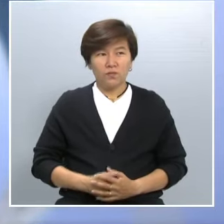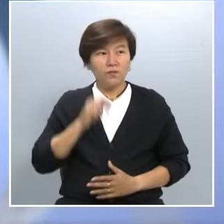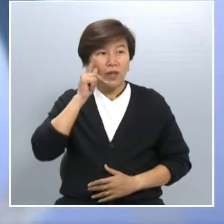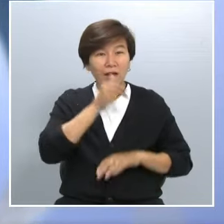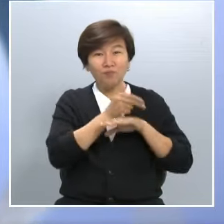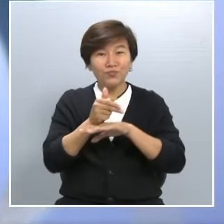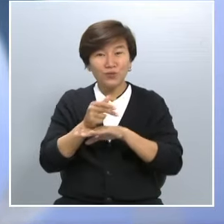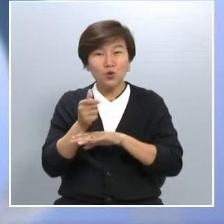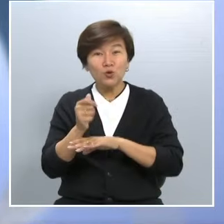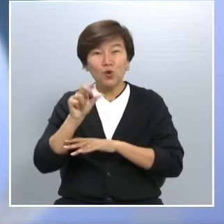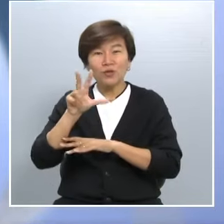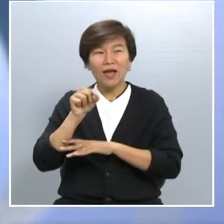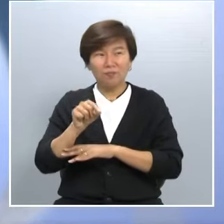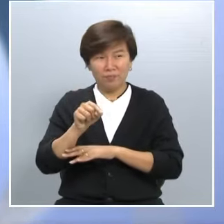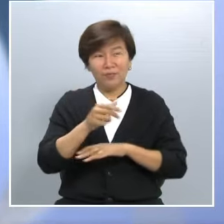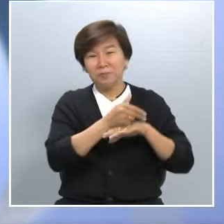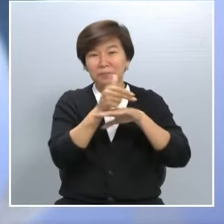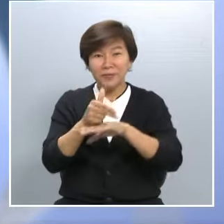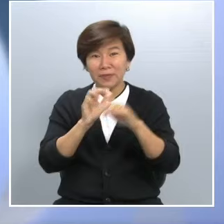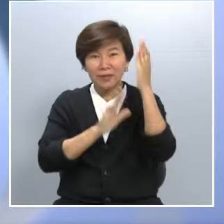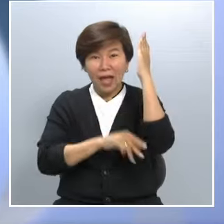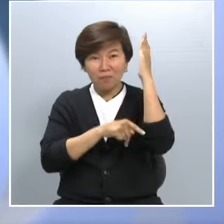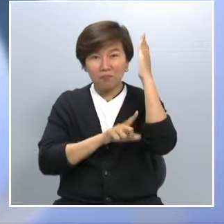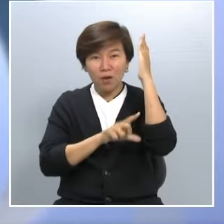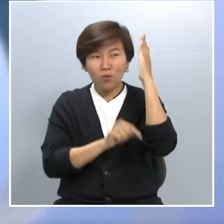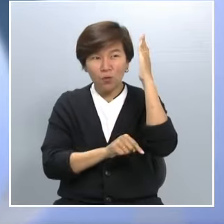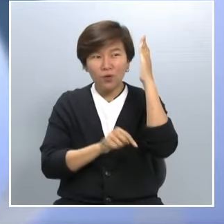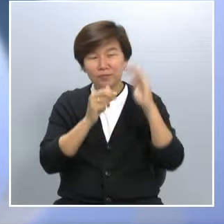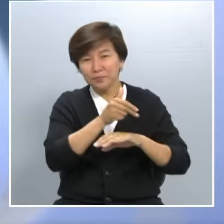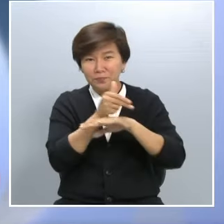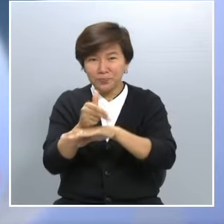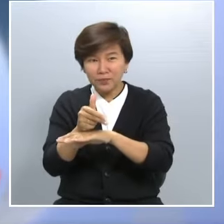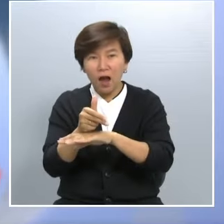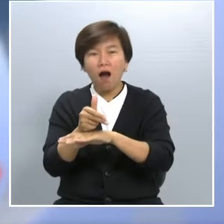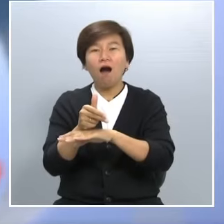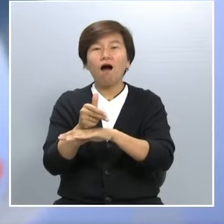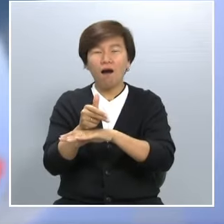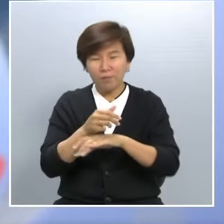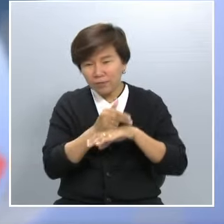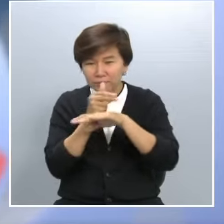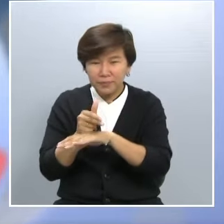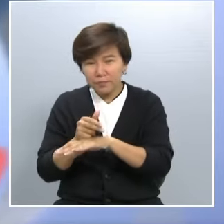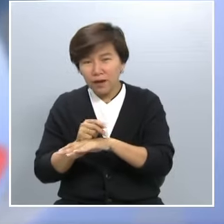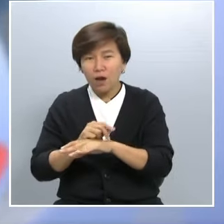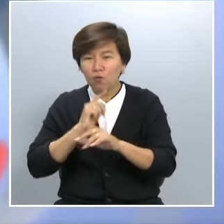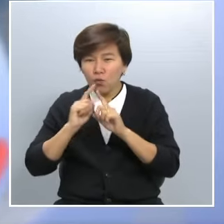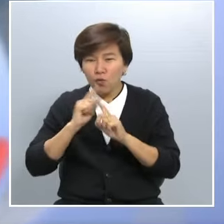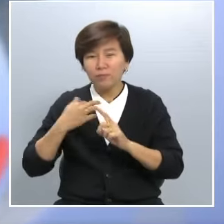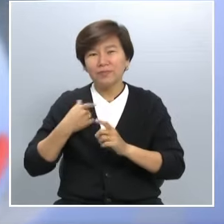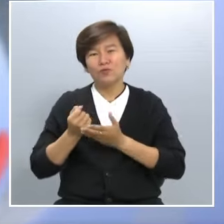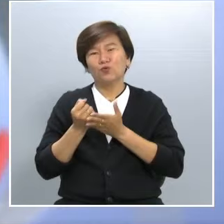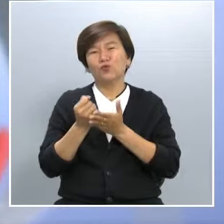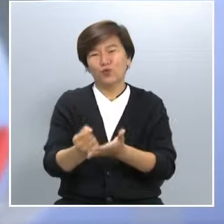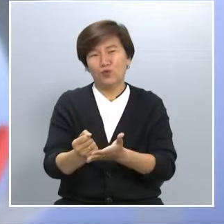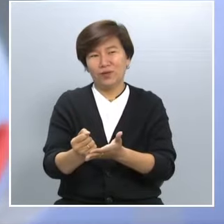างช่อง3เองเนี่ยนะครับซึ่งอยู่ในพื้นที่ของพัทลุงเองเนี่ยแกก็รู้เรื่องนี้แกก็เลยเข้าไปช่วยเหลือนะครับไปพูดคุย